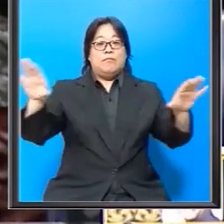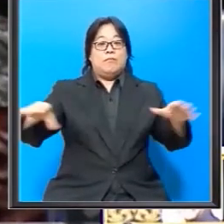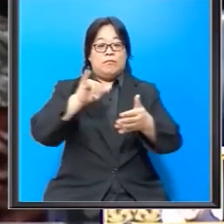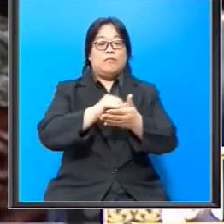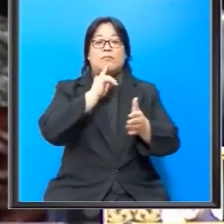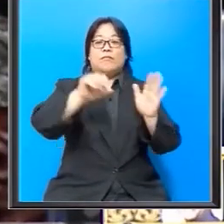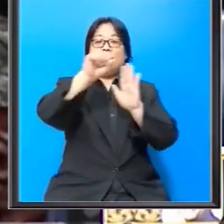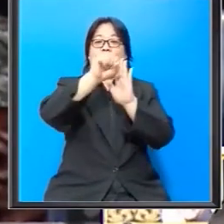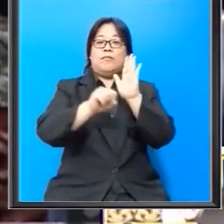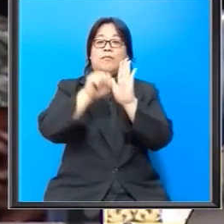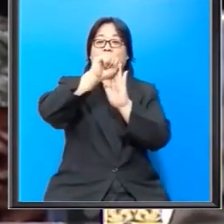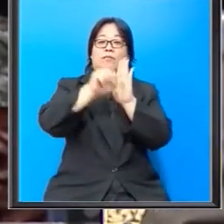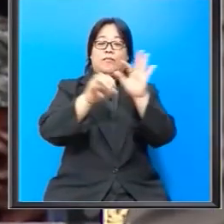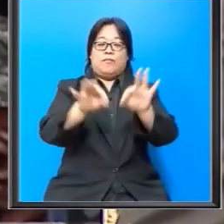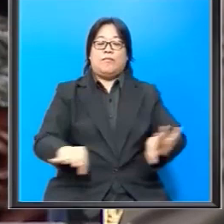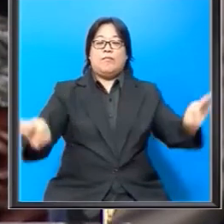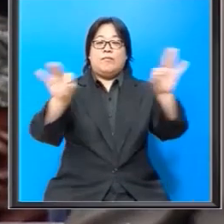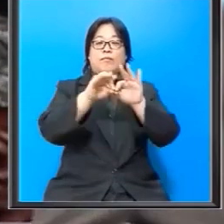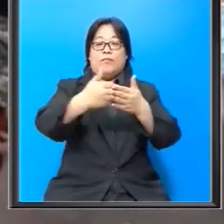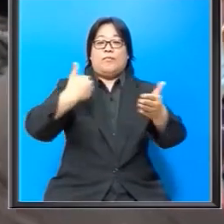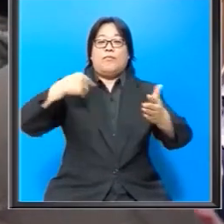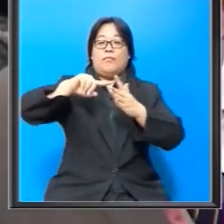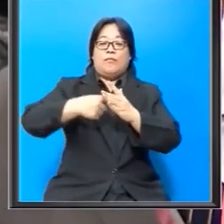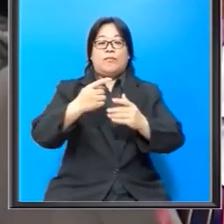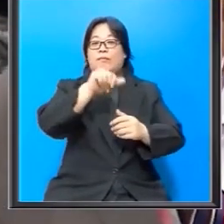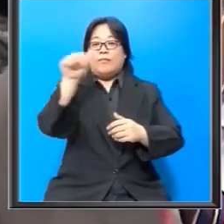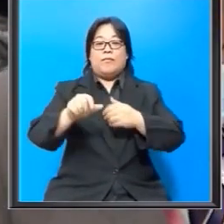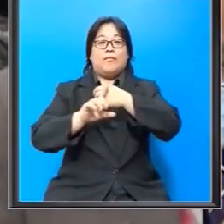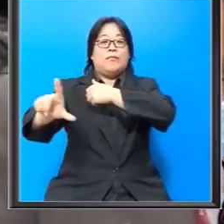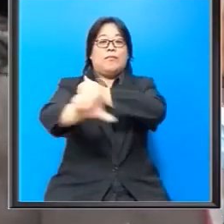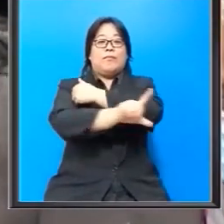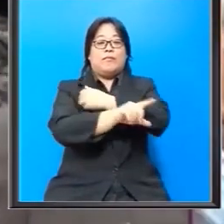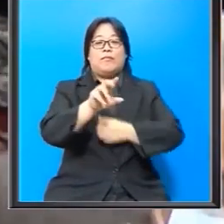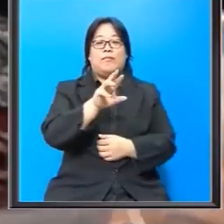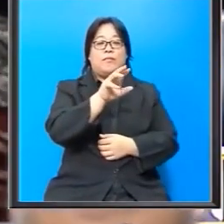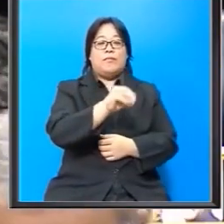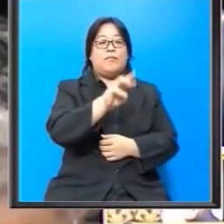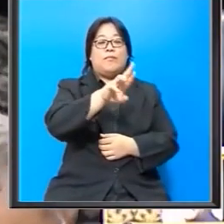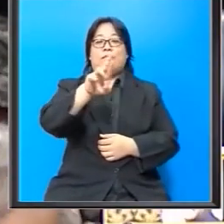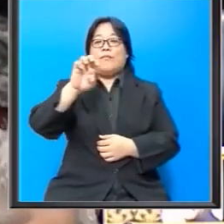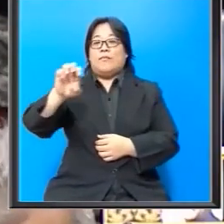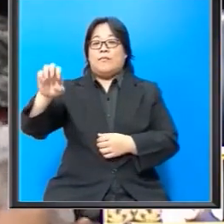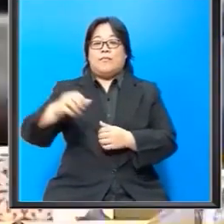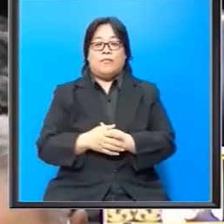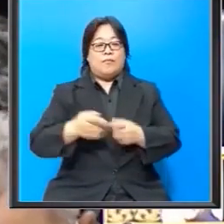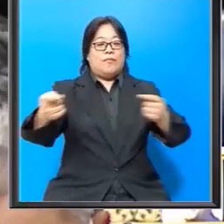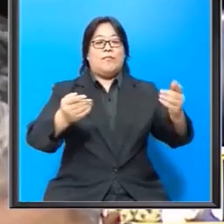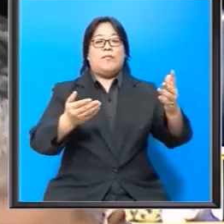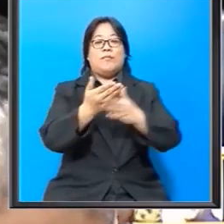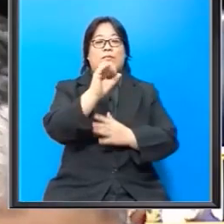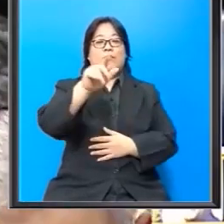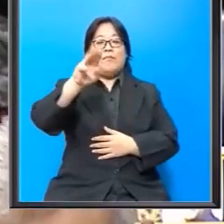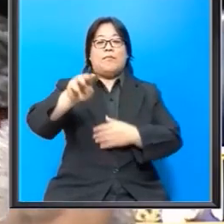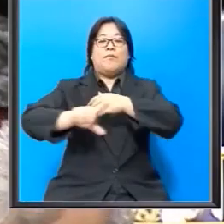merupakan syarat utama sebelum memulihkan sebarang pelamongan nadcc dari kawal Melu skin